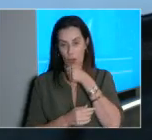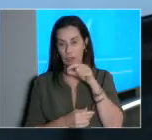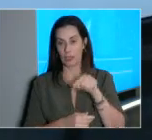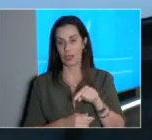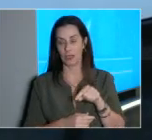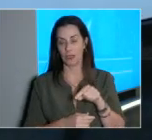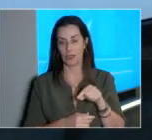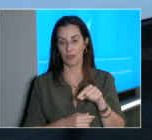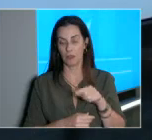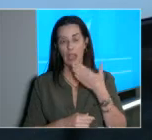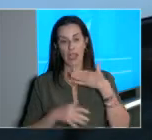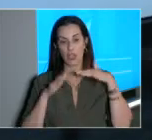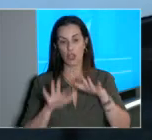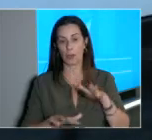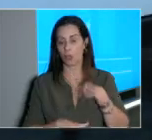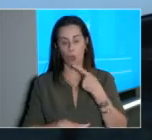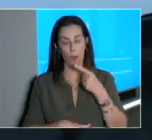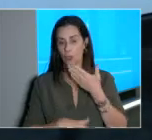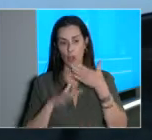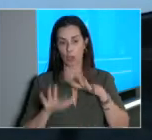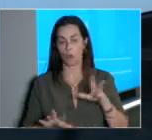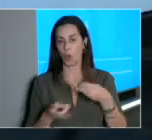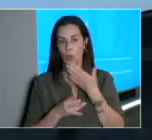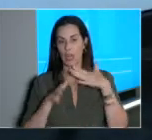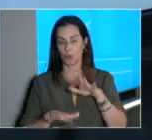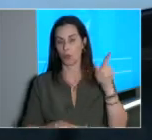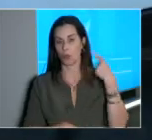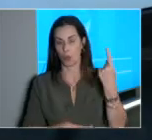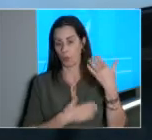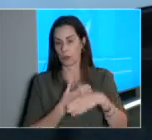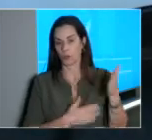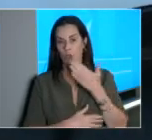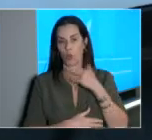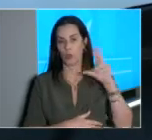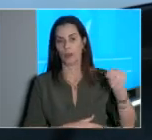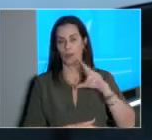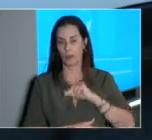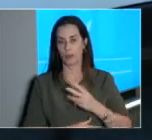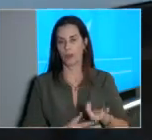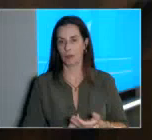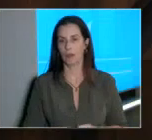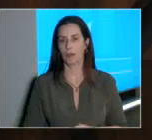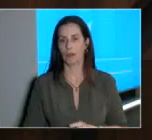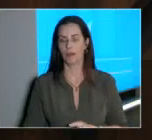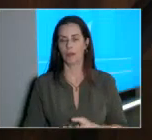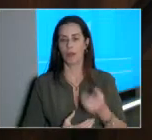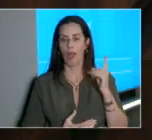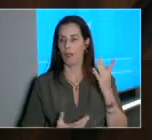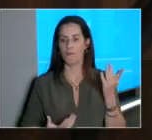זה שהאנטישמי, אם אני לא אמרתי שהוא אנטישמי, הוא לא יכול להיות אנטישמי, כי בסופו של דבר גם מזר השם.